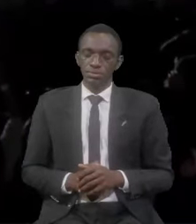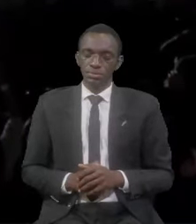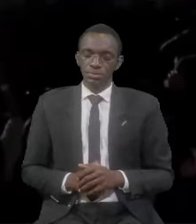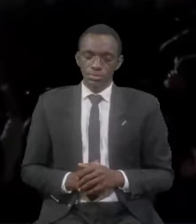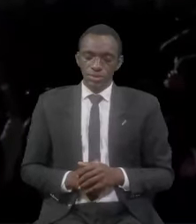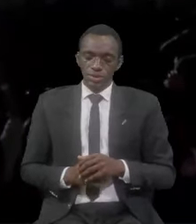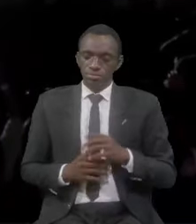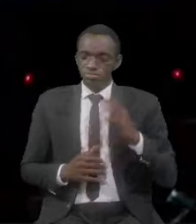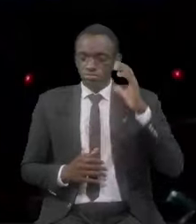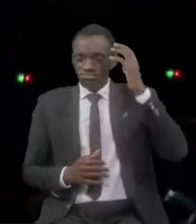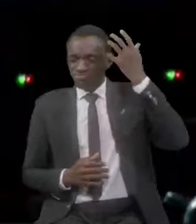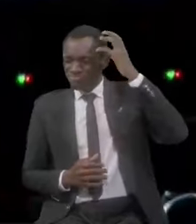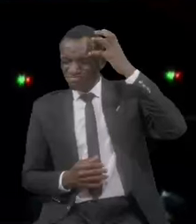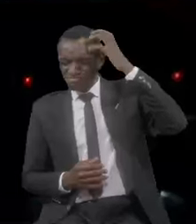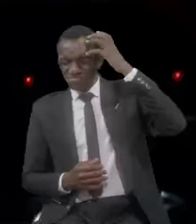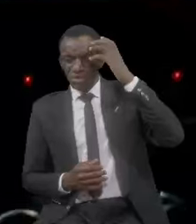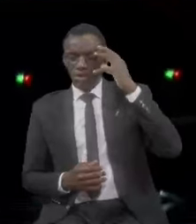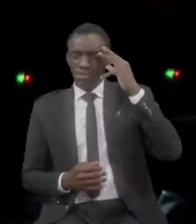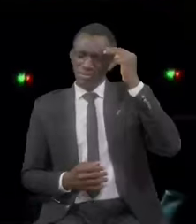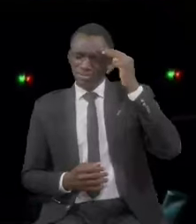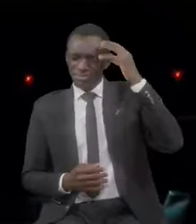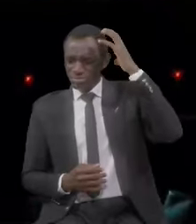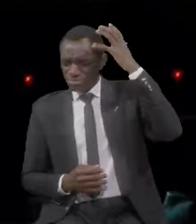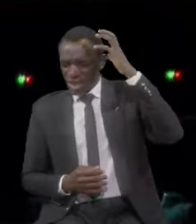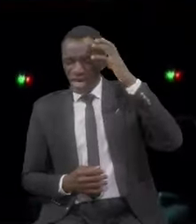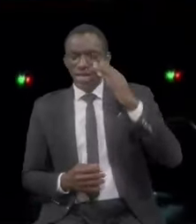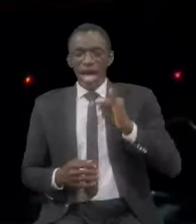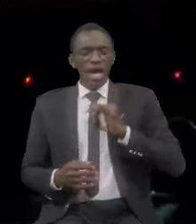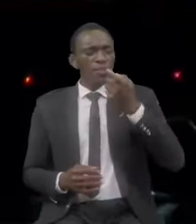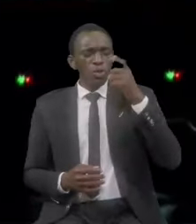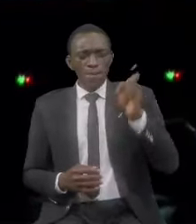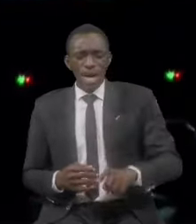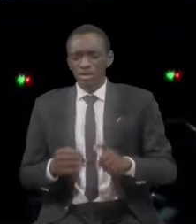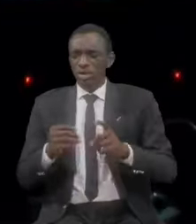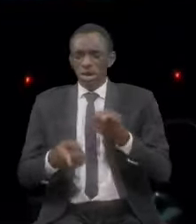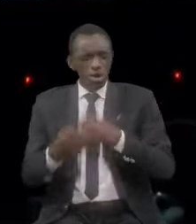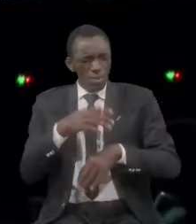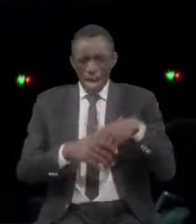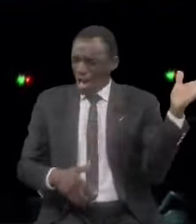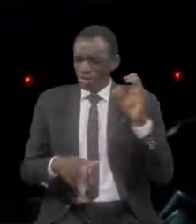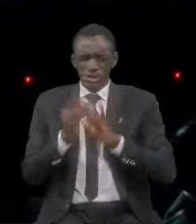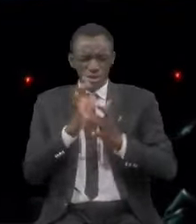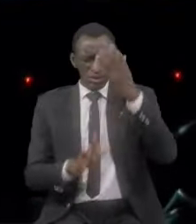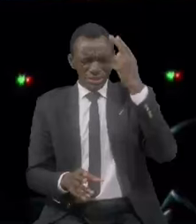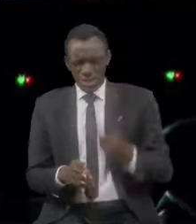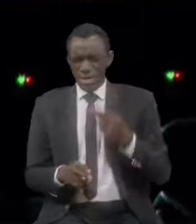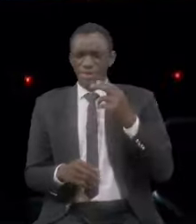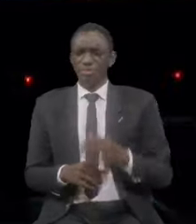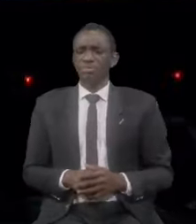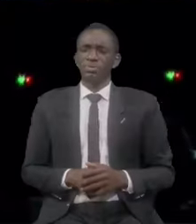La folie, je te commande, sors de là au nom de Jésus-Christ.